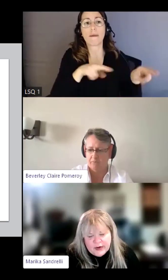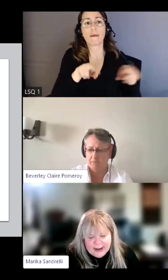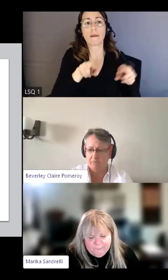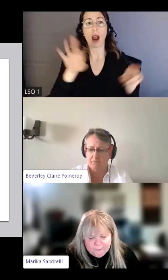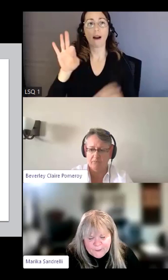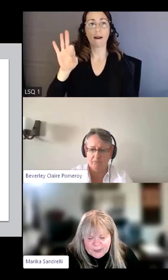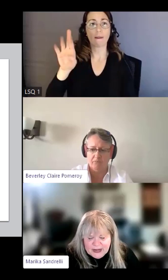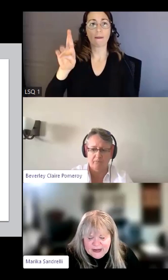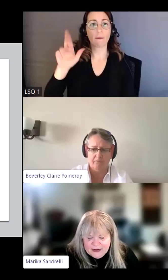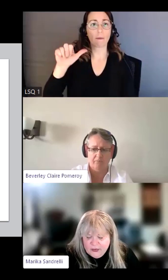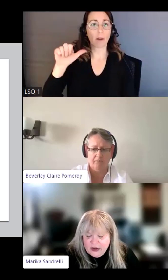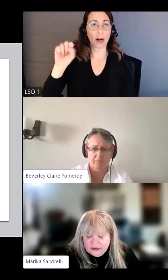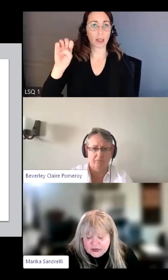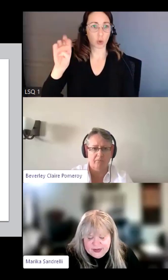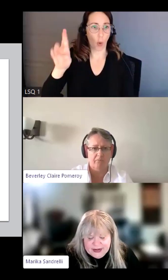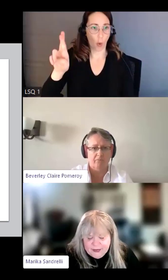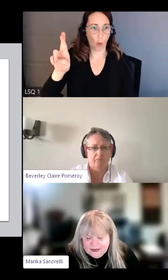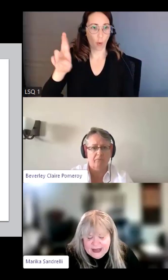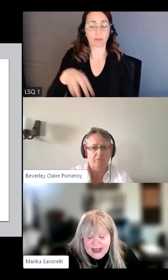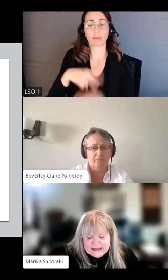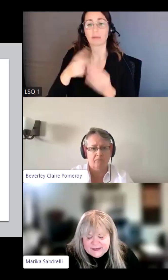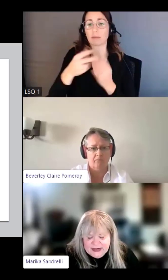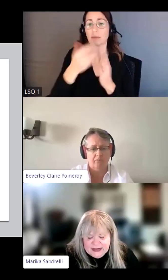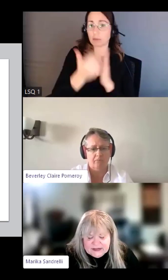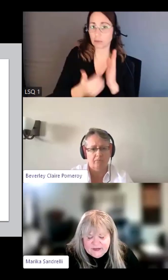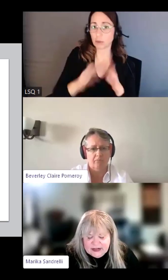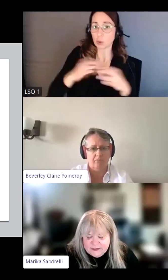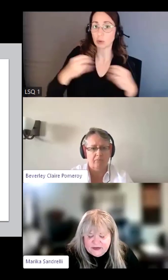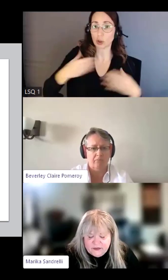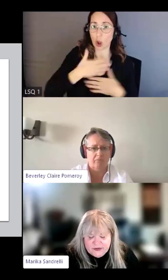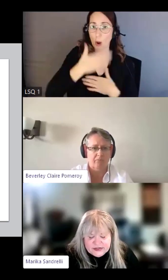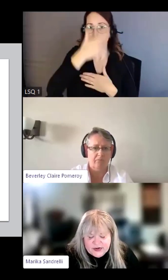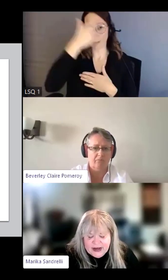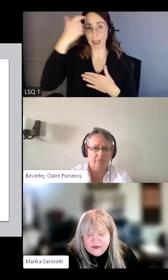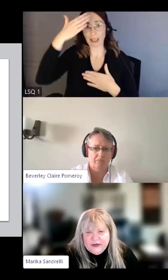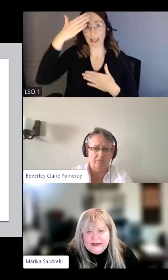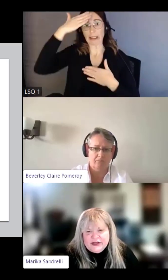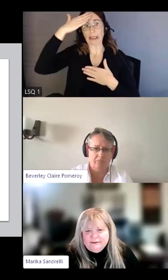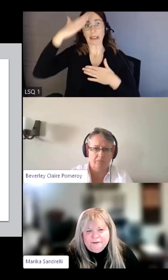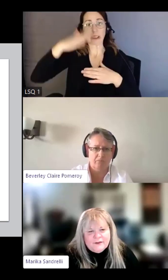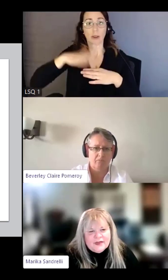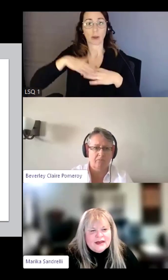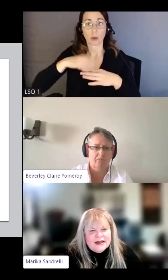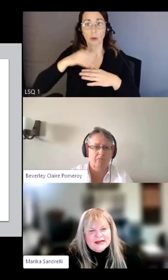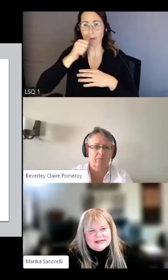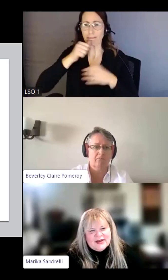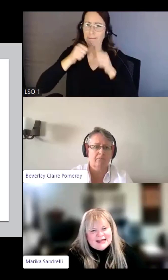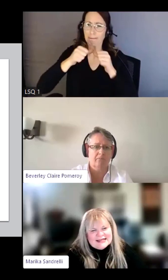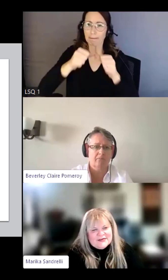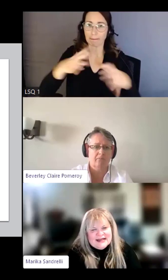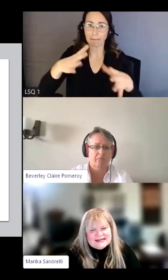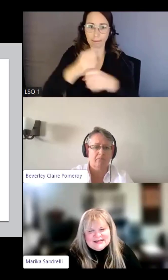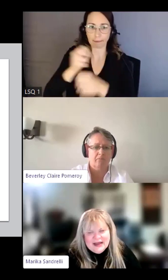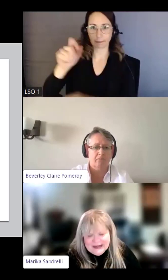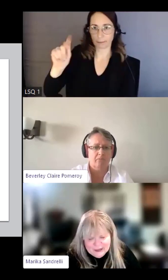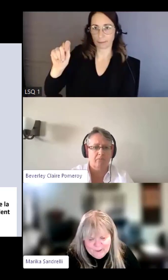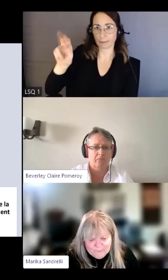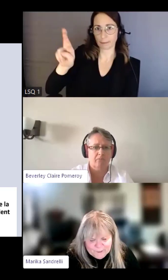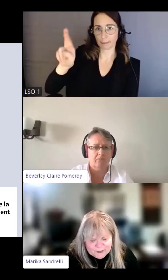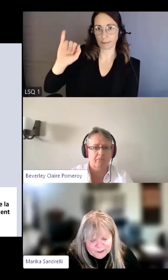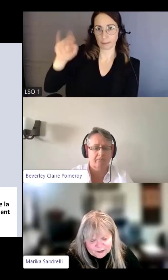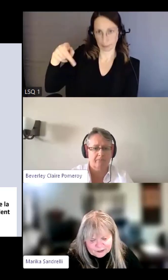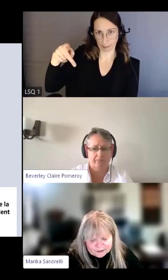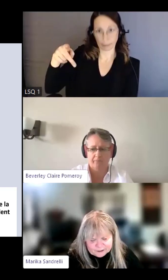appelle TRIP a été développé dans cette région. Je vais vous demander maintenant la prochaine